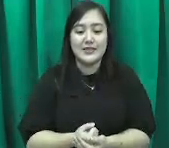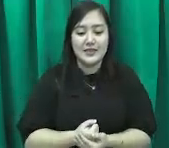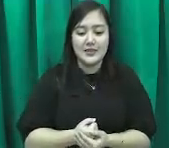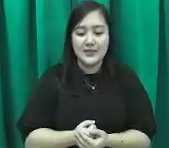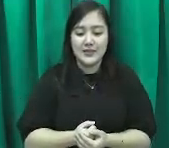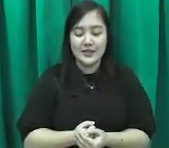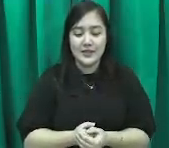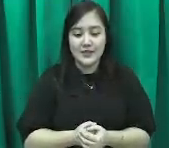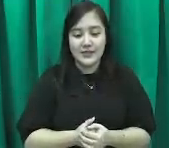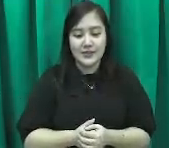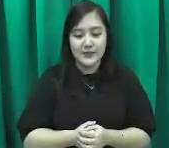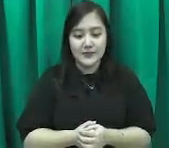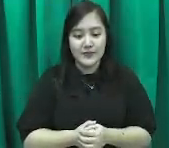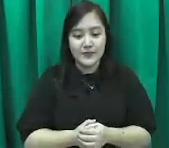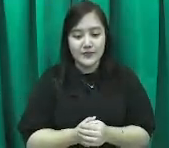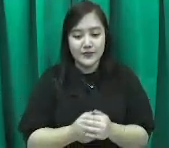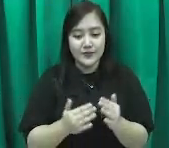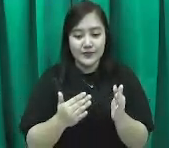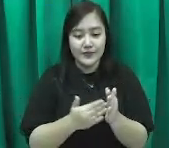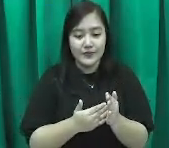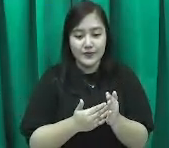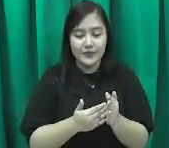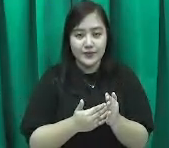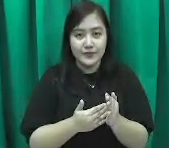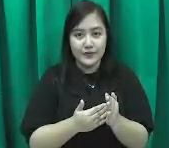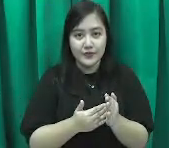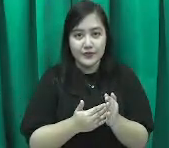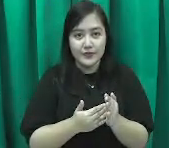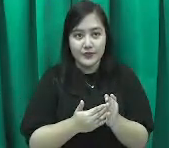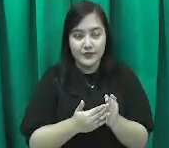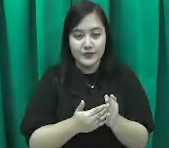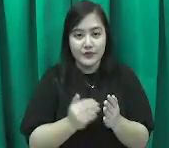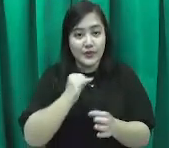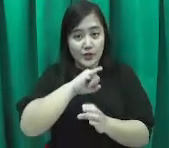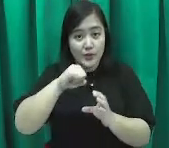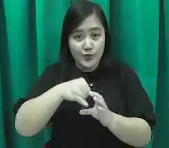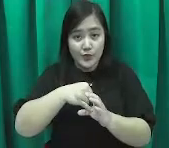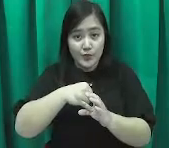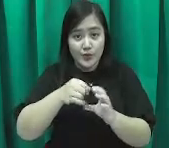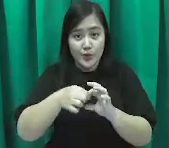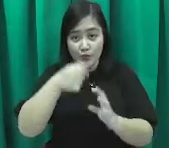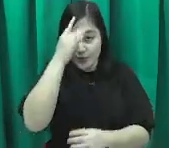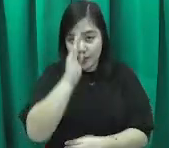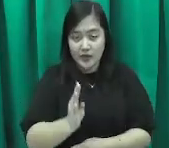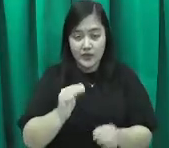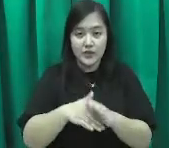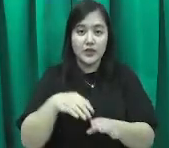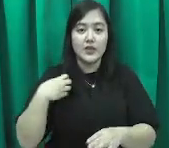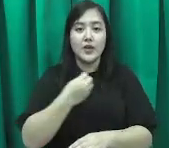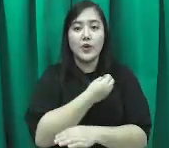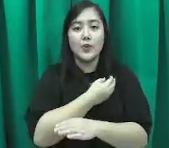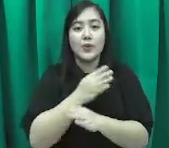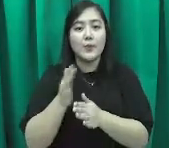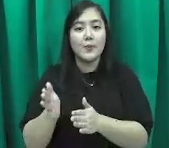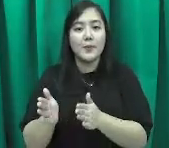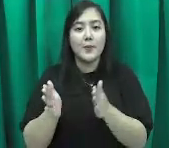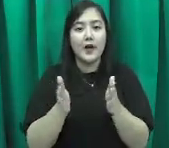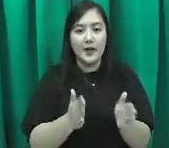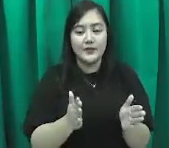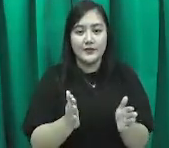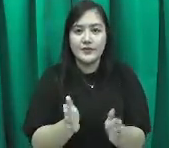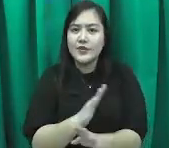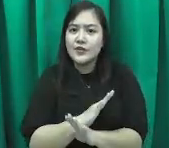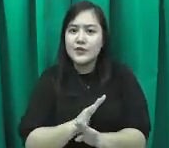sinabi nga natin na yung involvement ng God in our plan, dapat nandiyan na yan. Dapat hindi natin tinatanggal